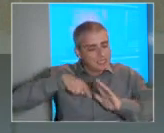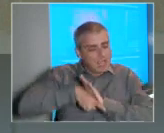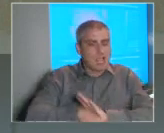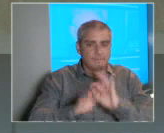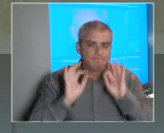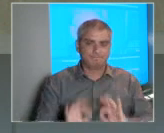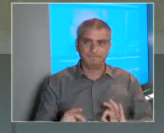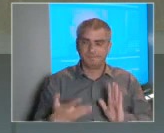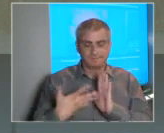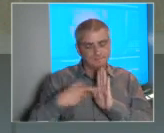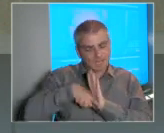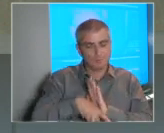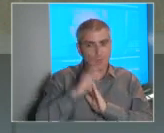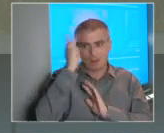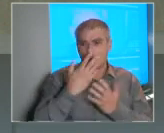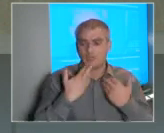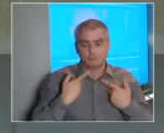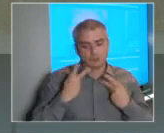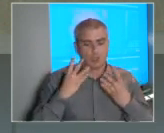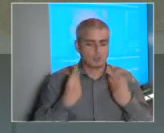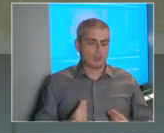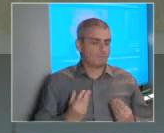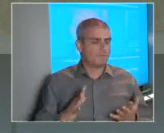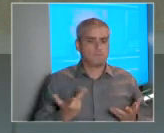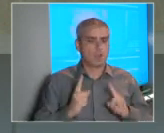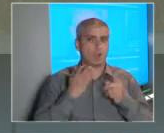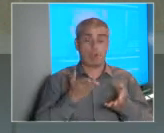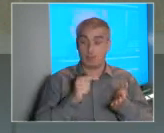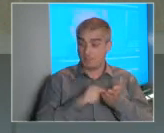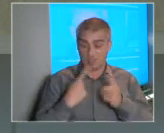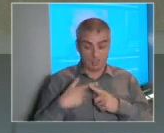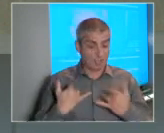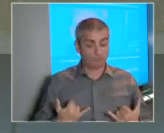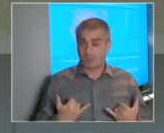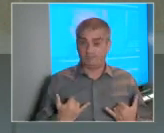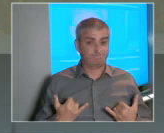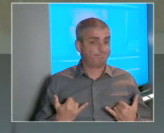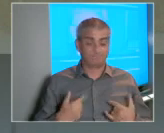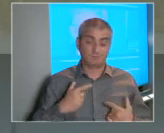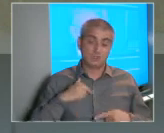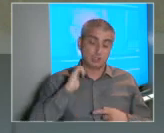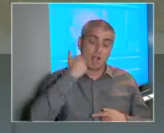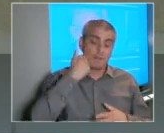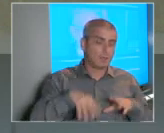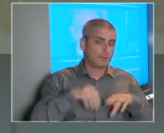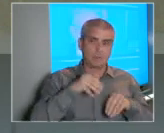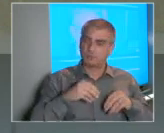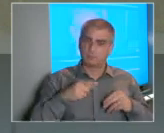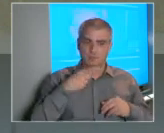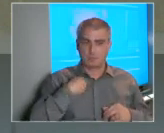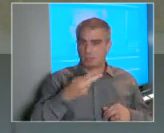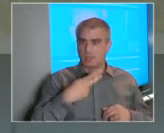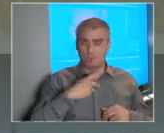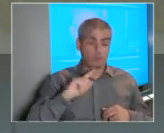אתנוגרפי, סקר עומק, שיסביר לנו טוב יותר מה קורה שם. כי כרגע, יום אחרי הבחירות, אתה